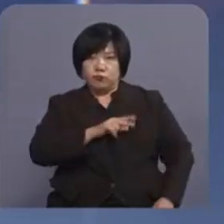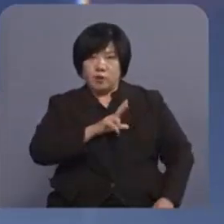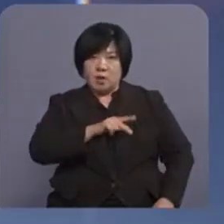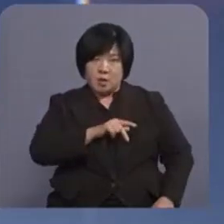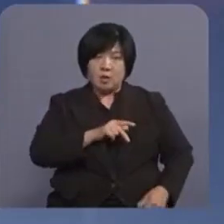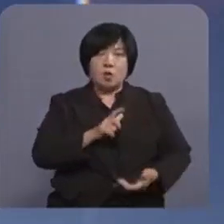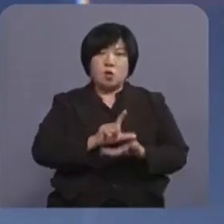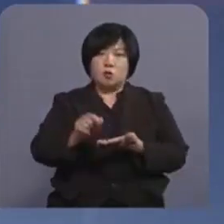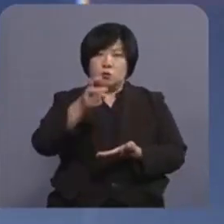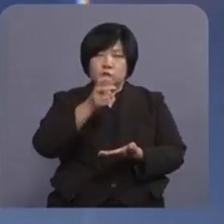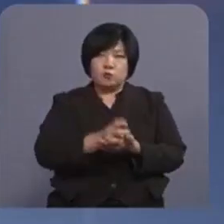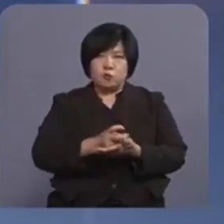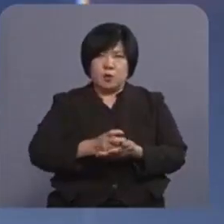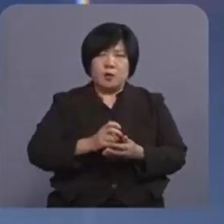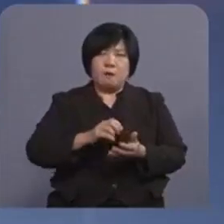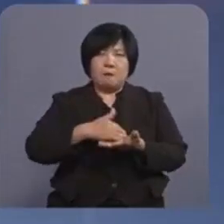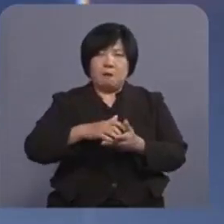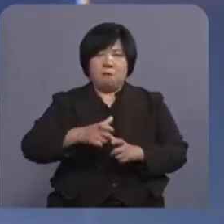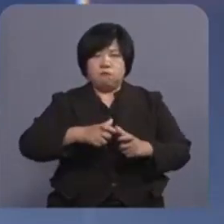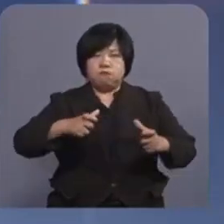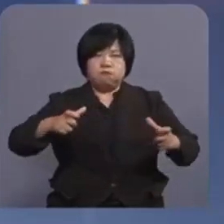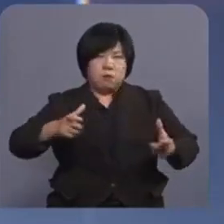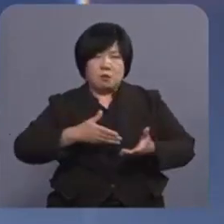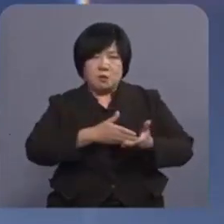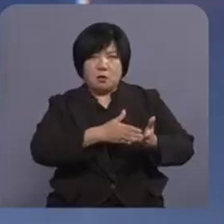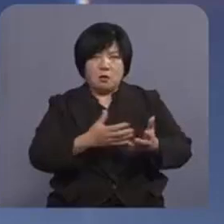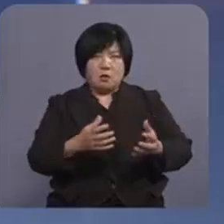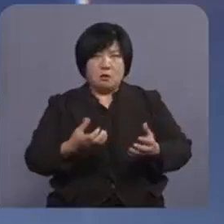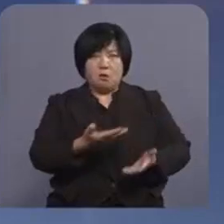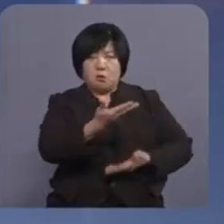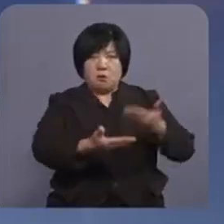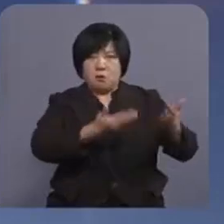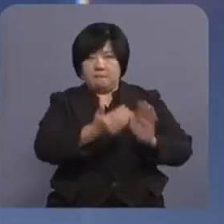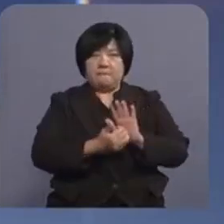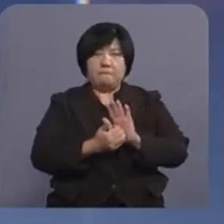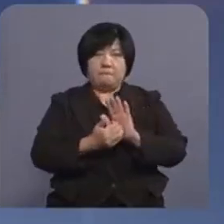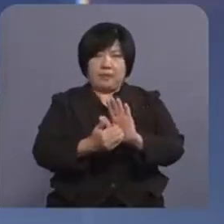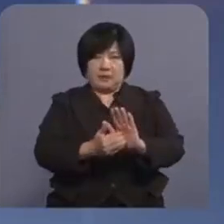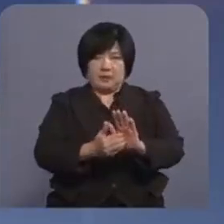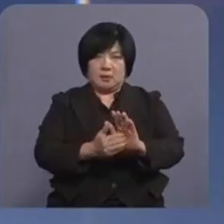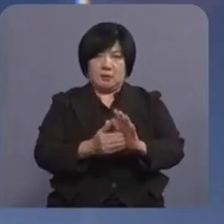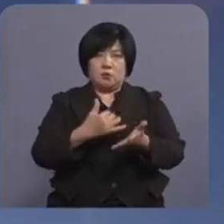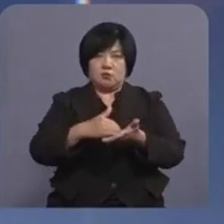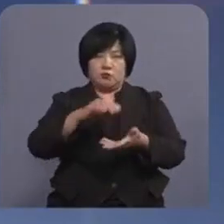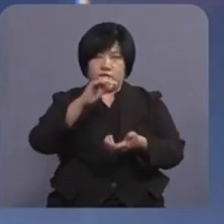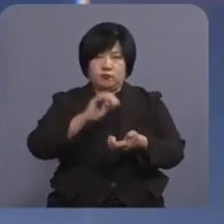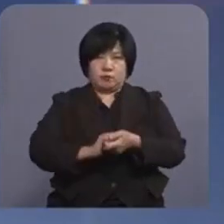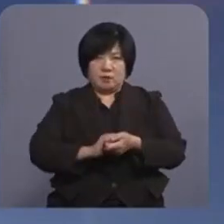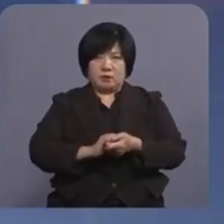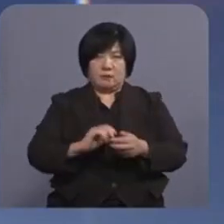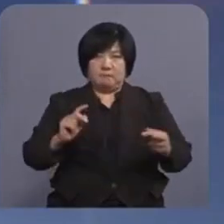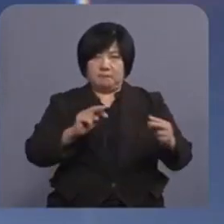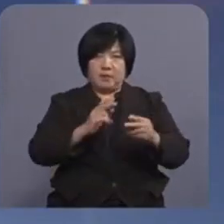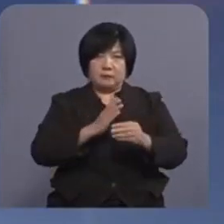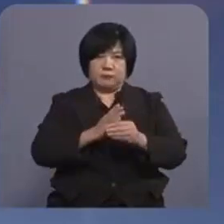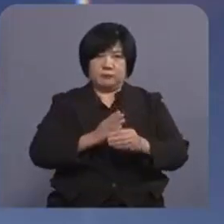남발을 맡겠다며 의원당 조례 발수를 제한해 논란 내고 있습니다 보대 김영록